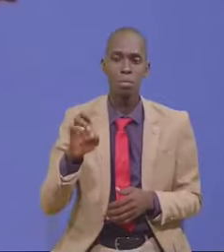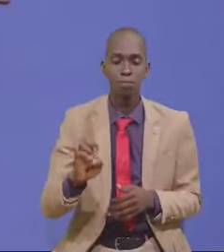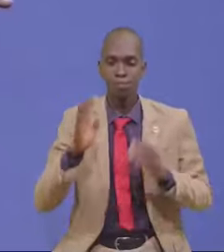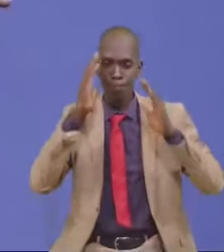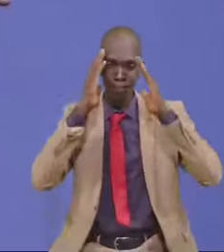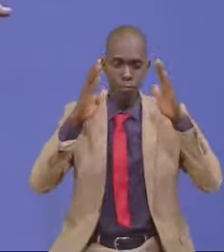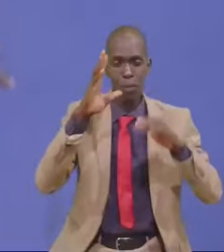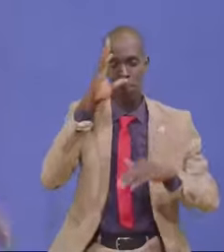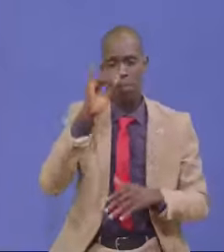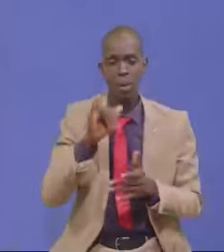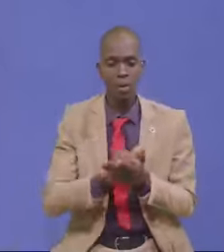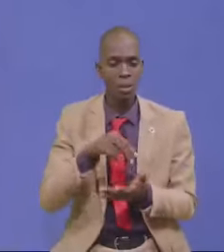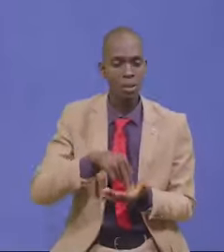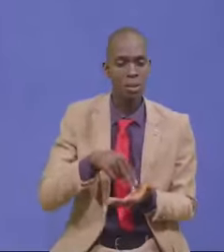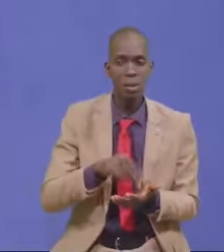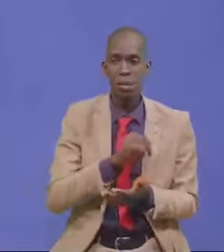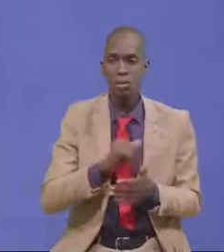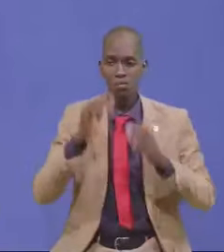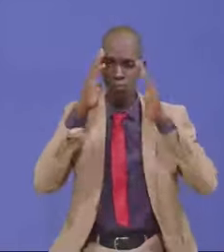C'est l'homme déterminé qui se réveille.